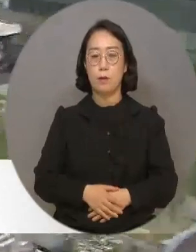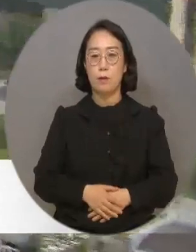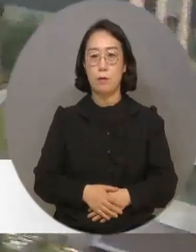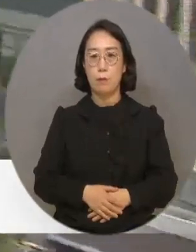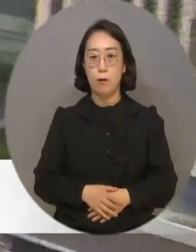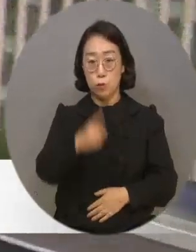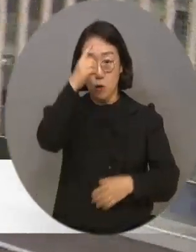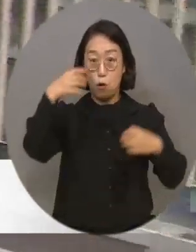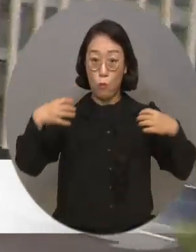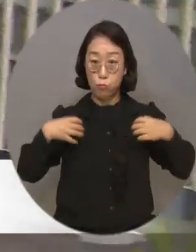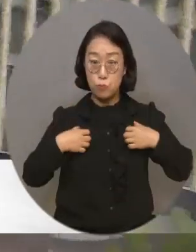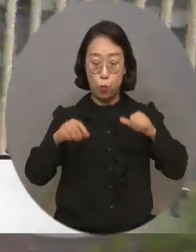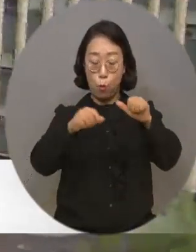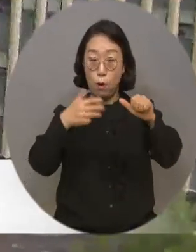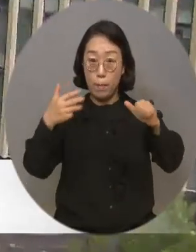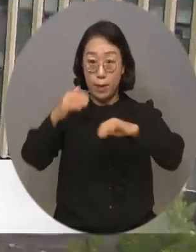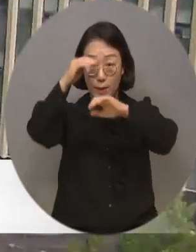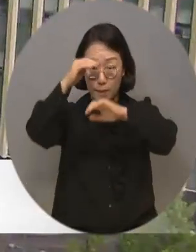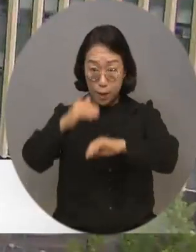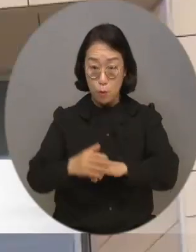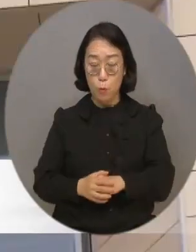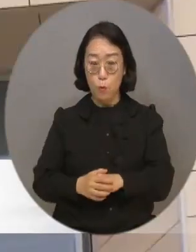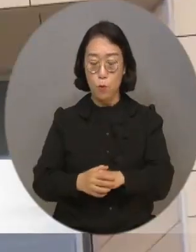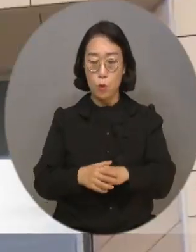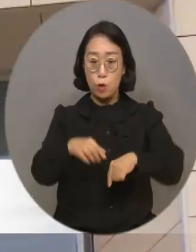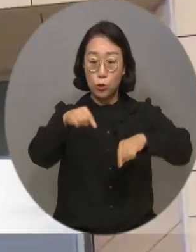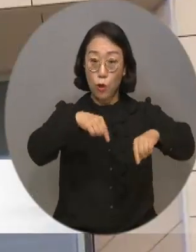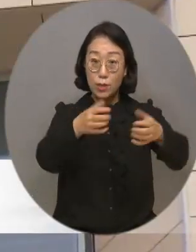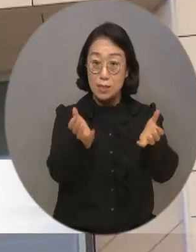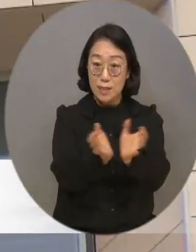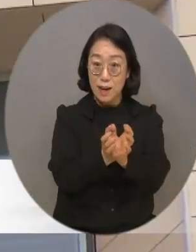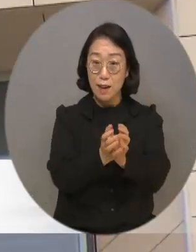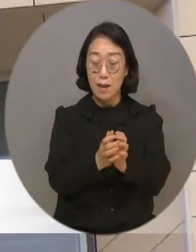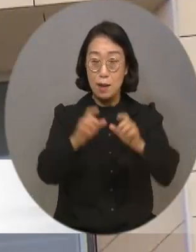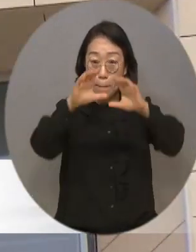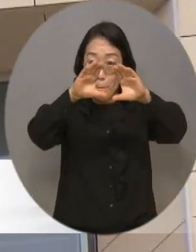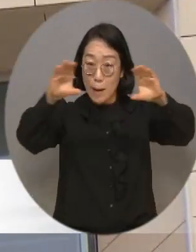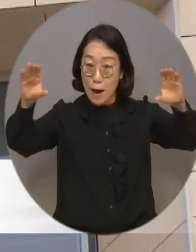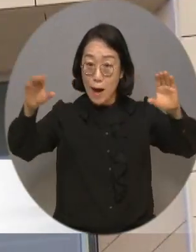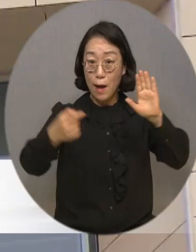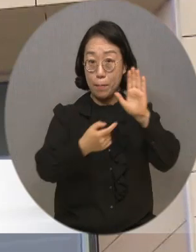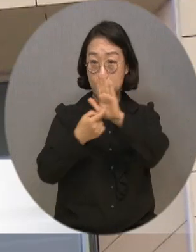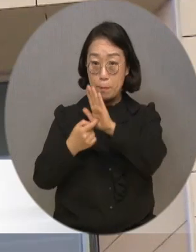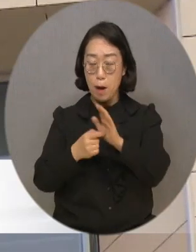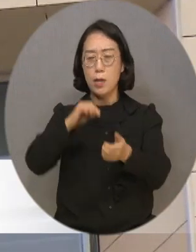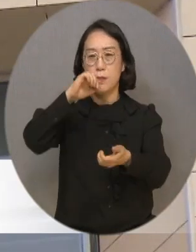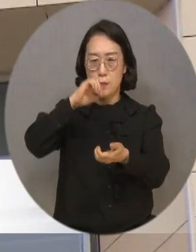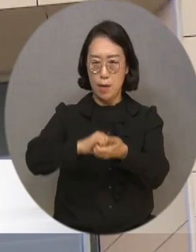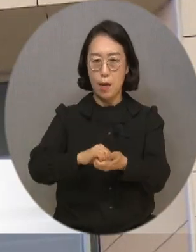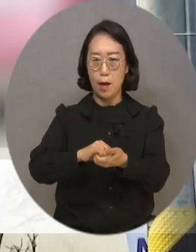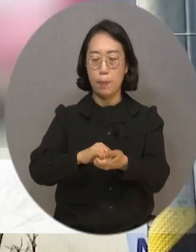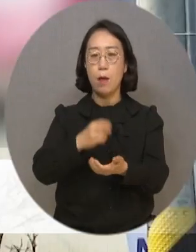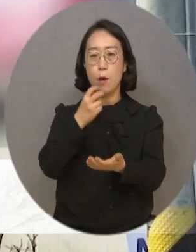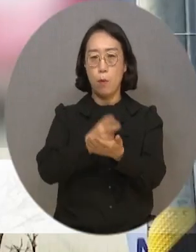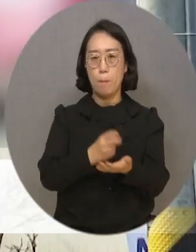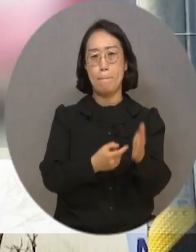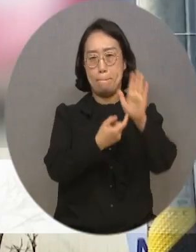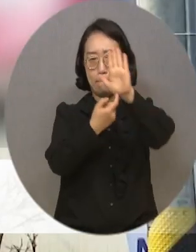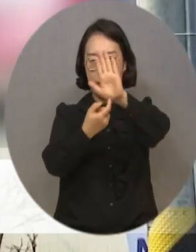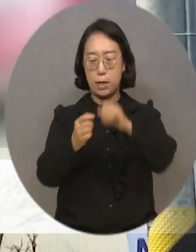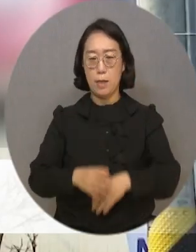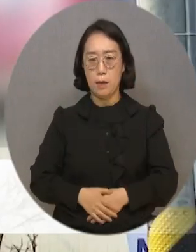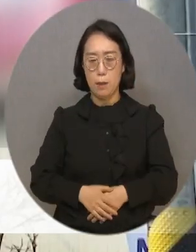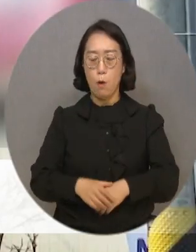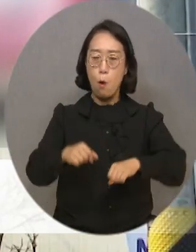행정안전부는 지난 8일 이 같은 내용을 담은 정당 현수막 설치 관리 가이드라인을 시행했습니다. 현재 정당 활동의